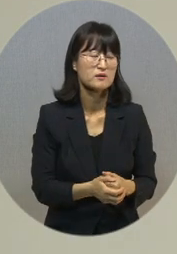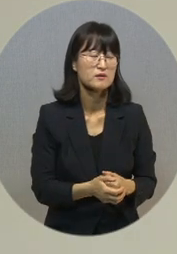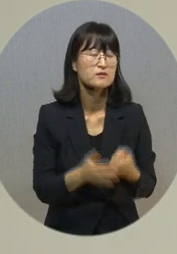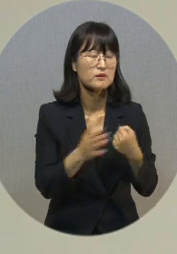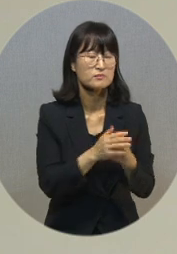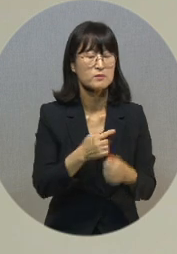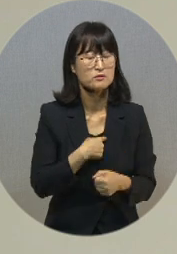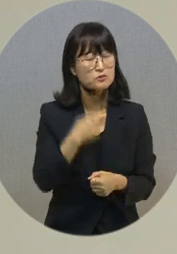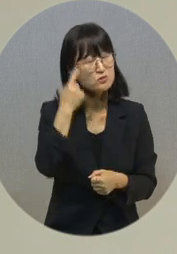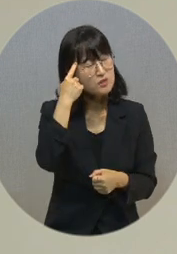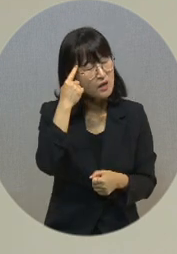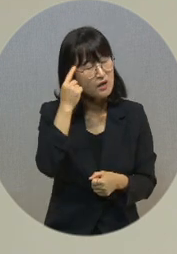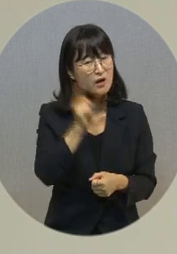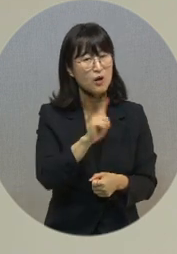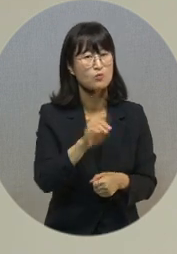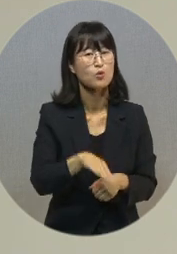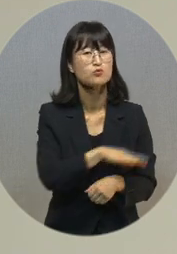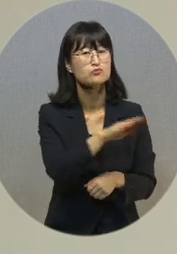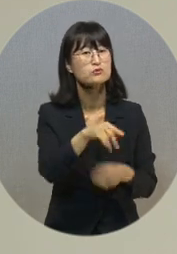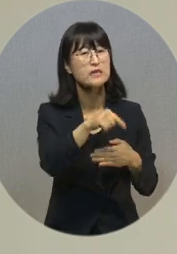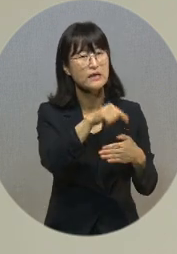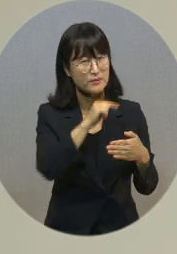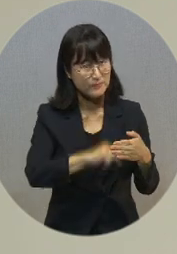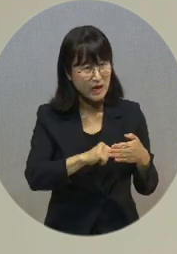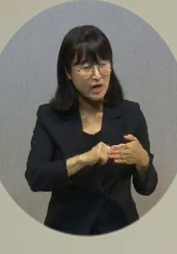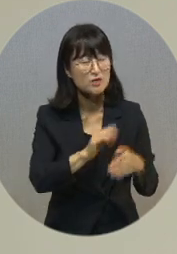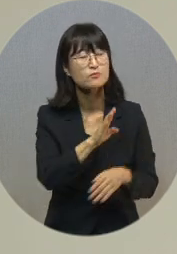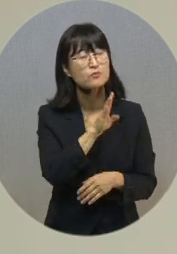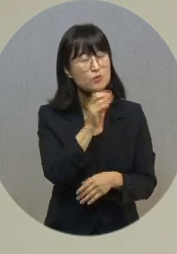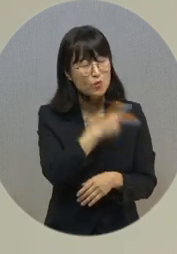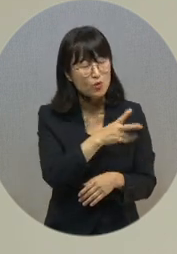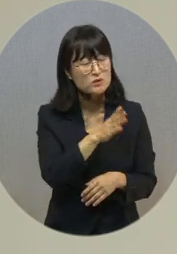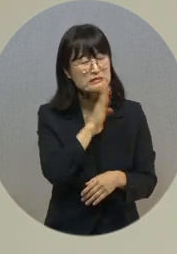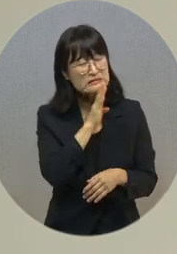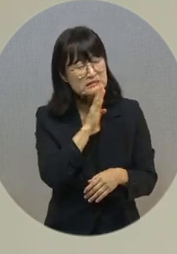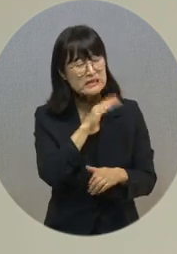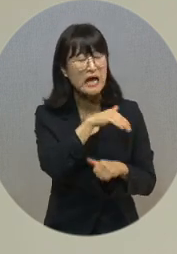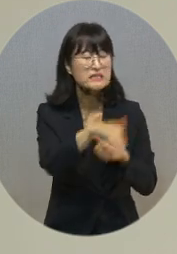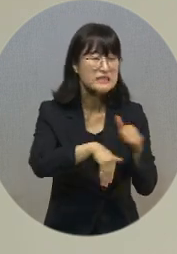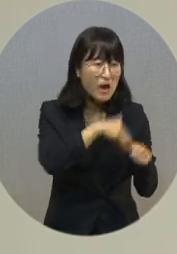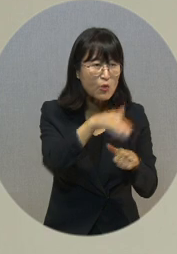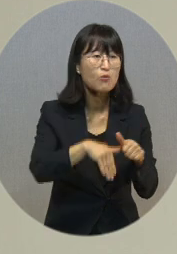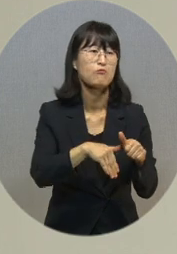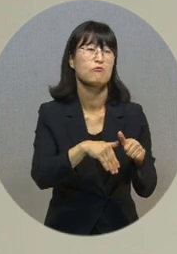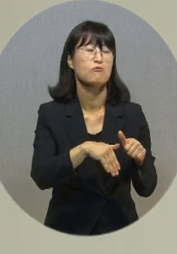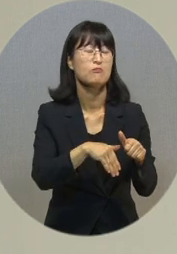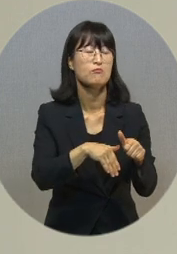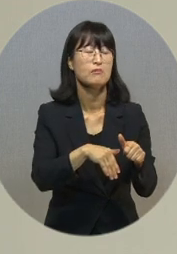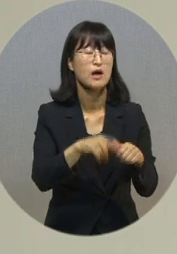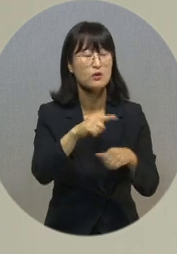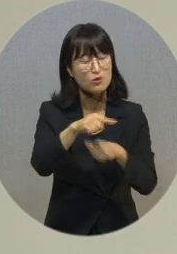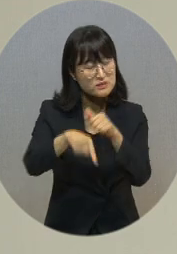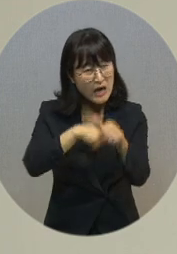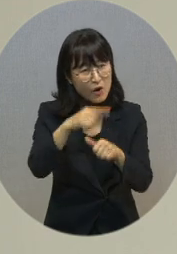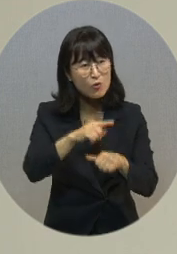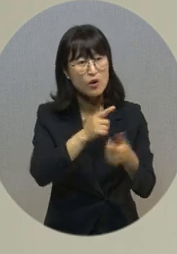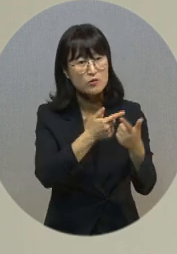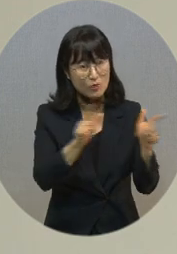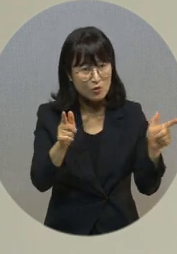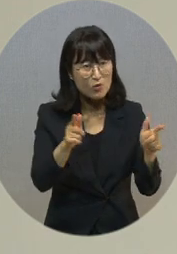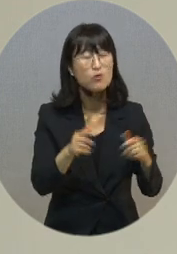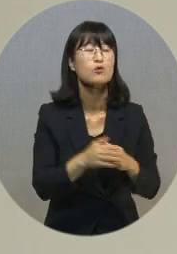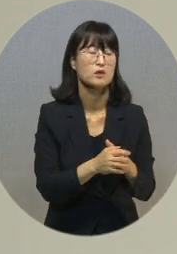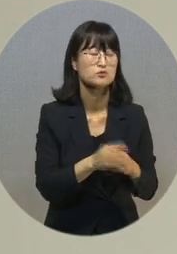게 우리의 마음과 우리의 현실과 우리 어떤 상황을 이해할 수 있는 우리를